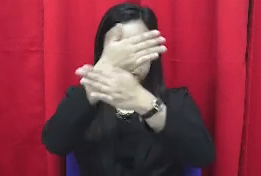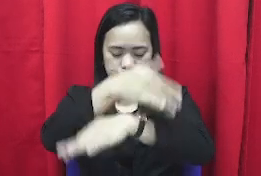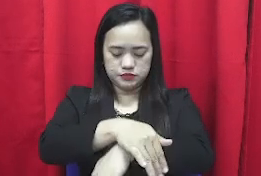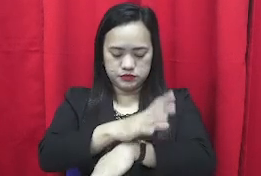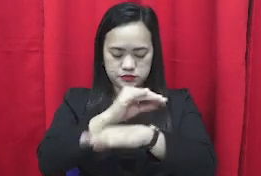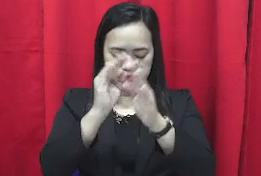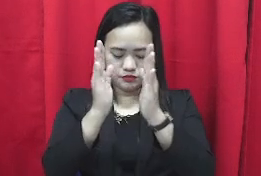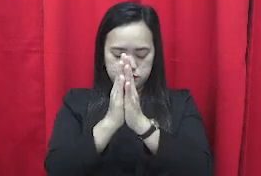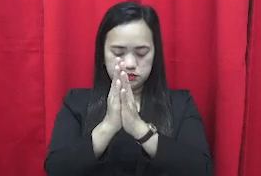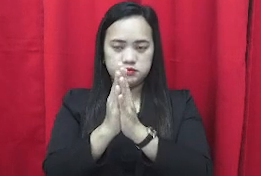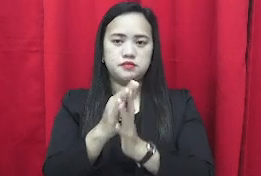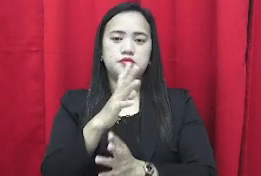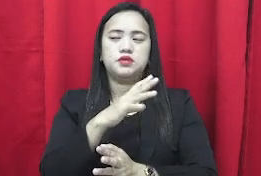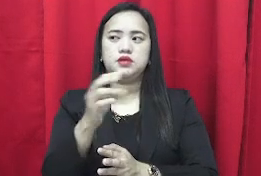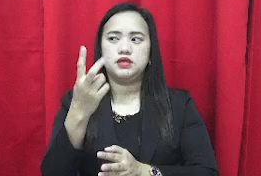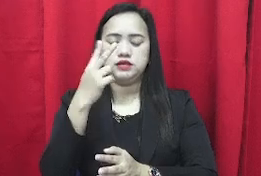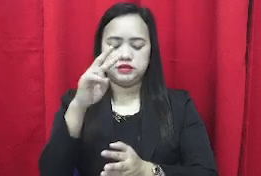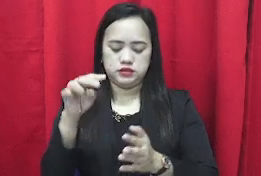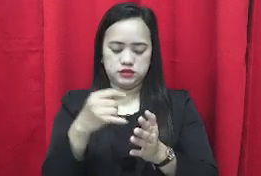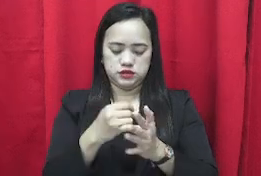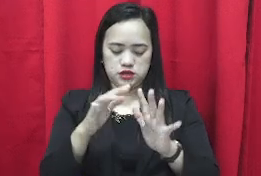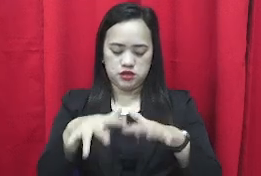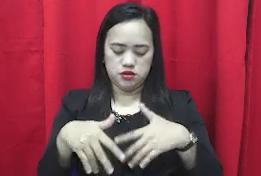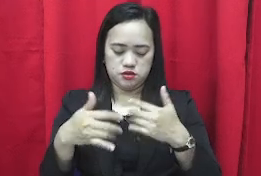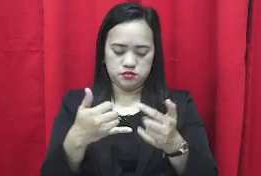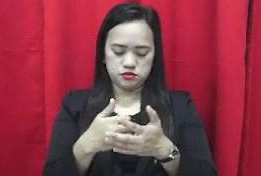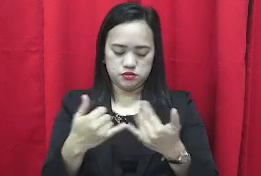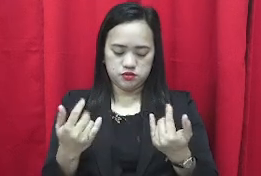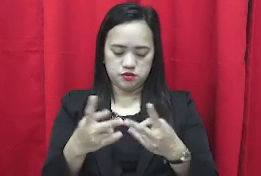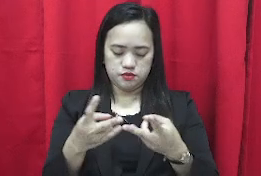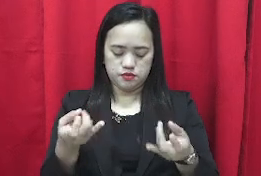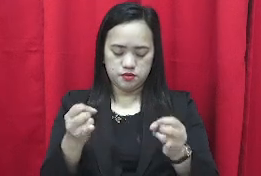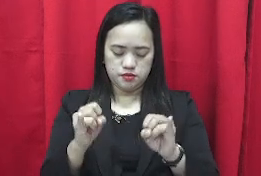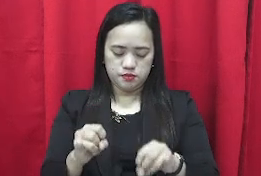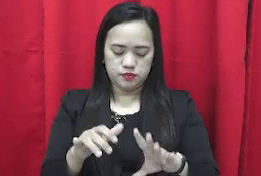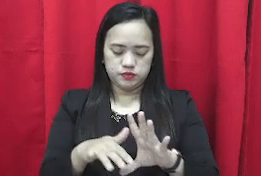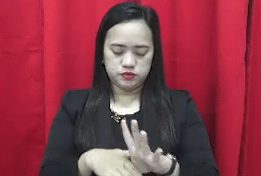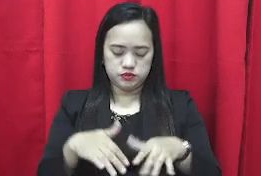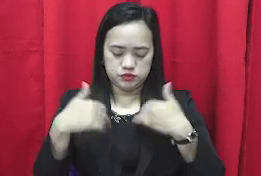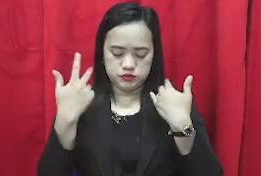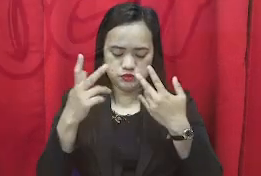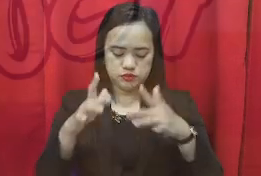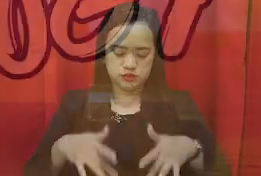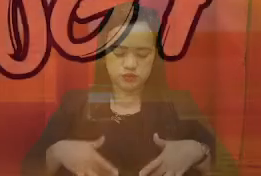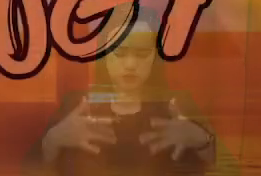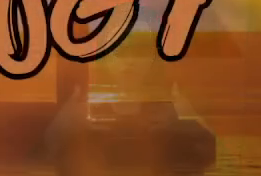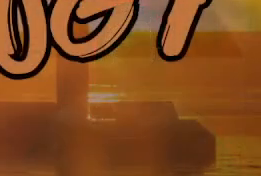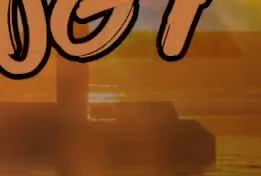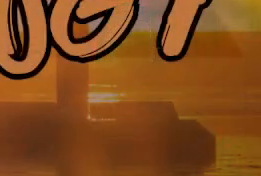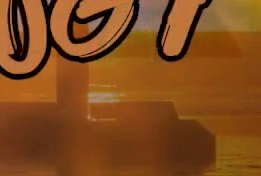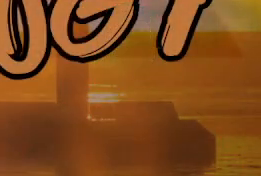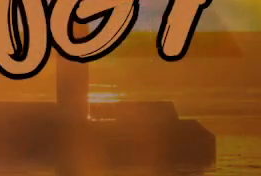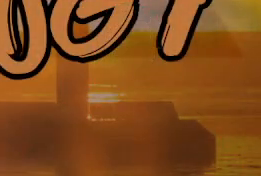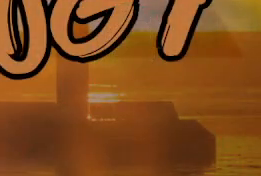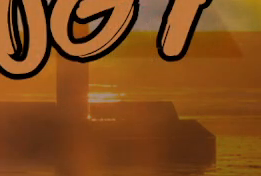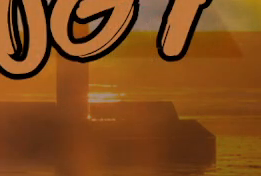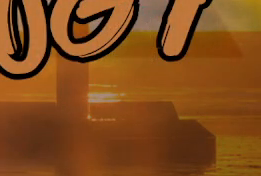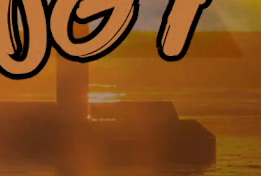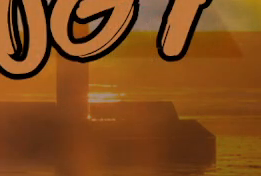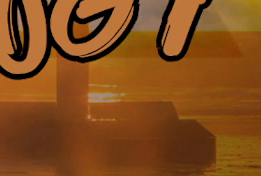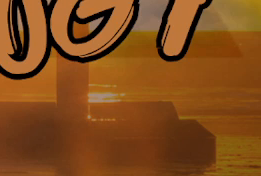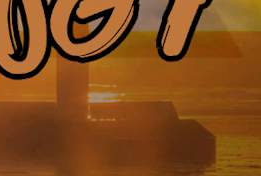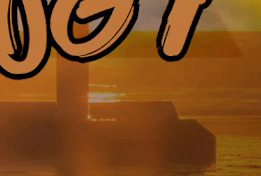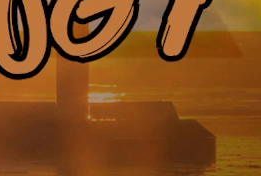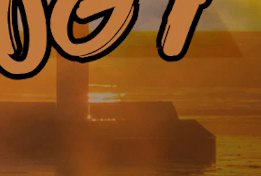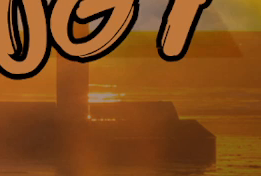prayerfully pinakita po talaga namin How important This is sa buhay ng mga kabataan so nakikita niyo ngayon sa inyo pong mga screen yung pinaka tema po